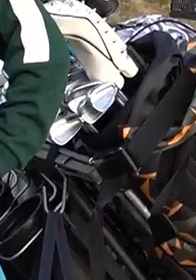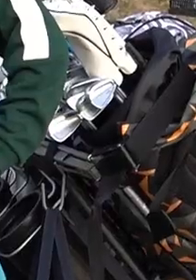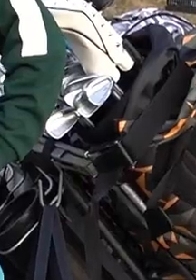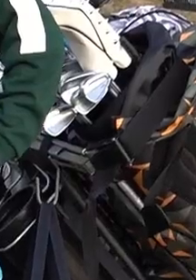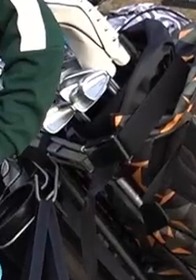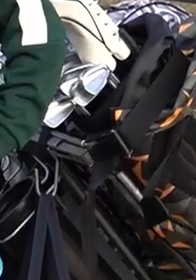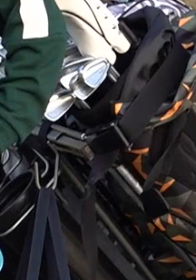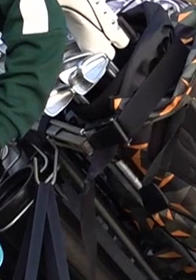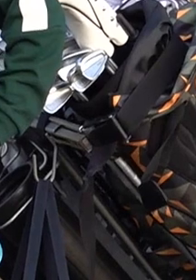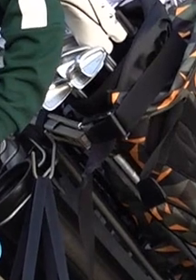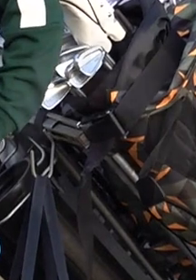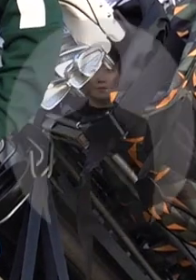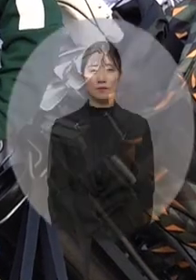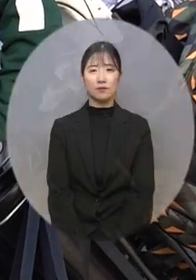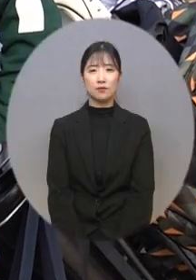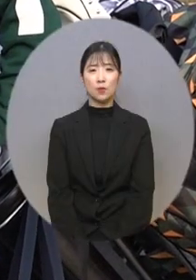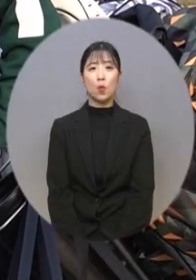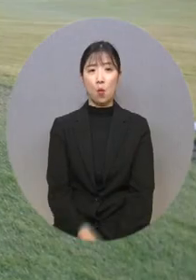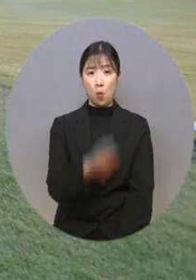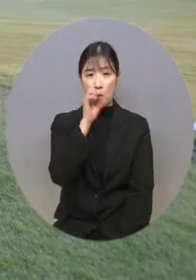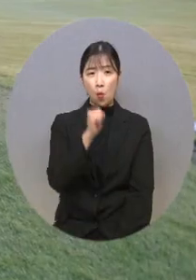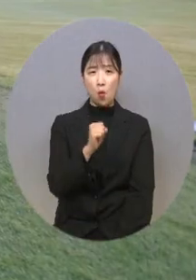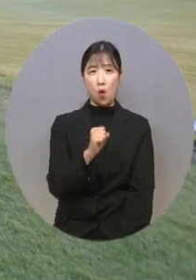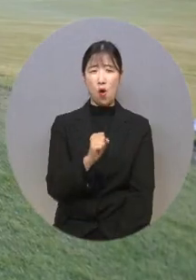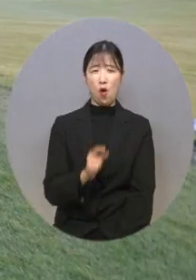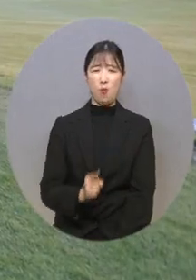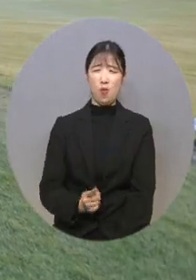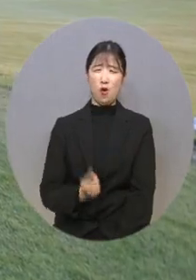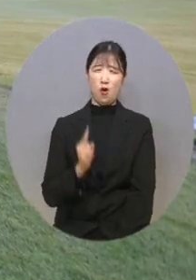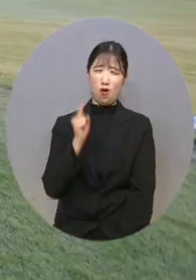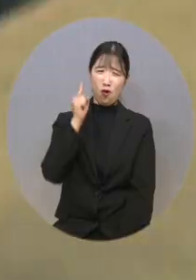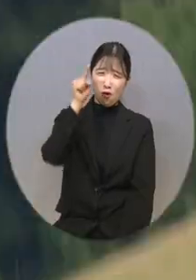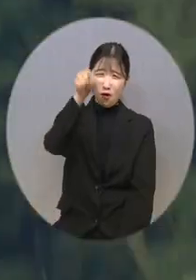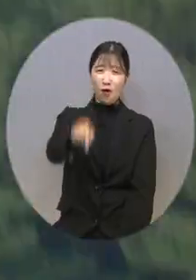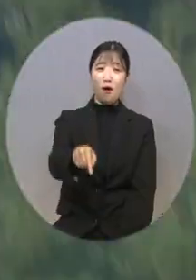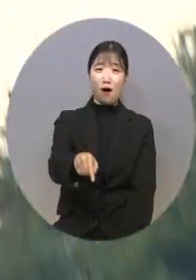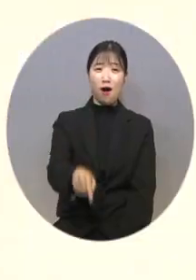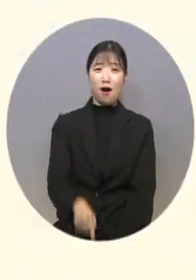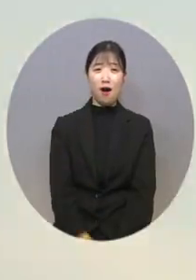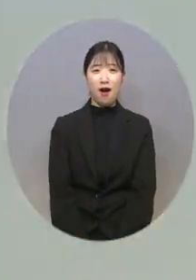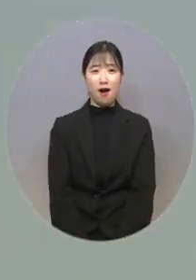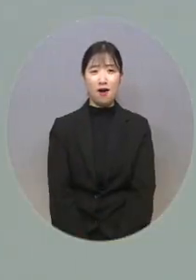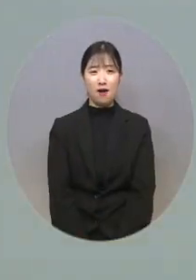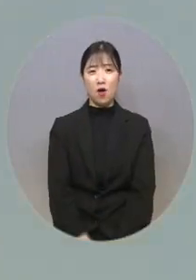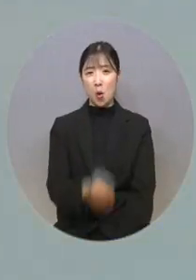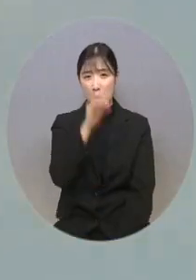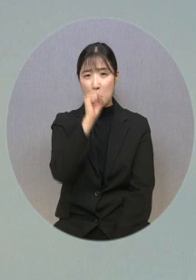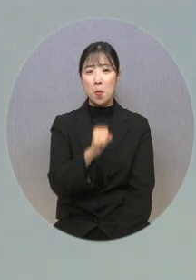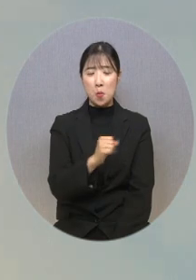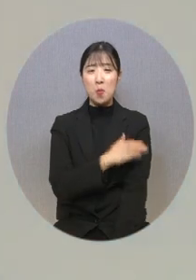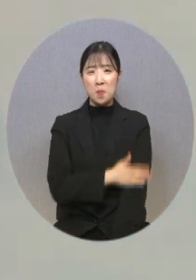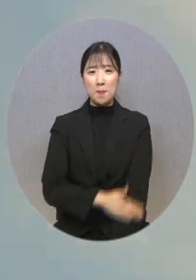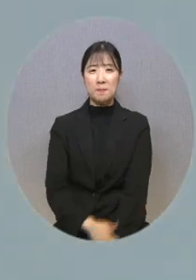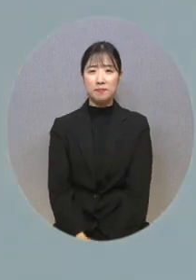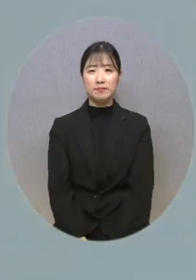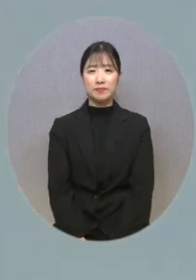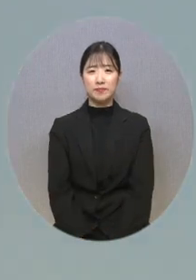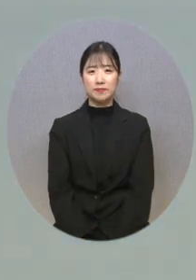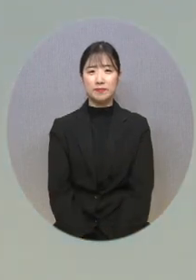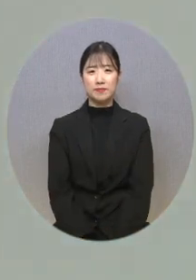오! 굿샷. 우와 엄청 떴다. 오! 굿샷.